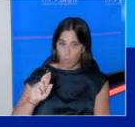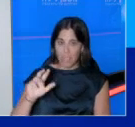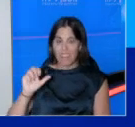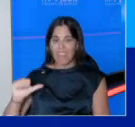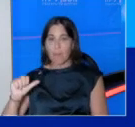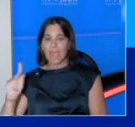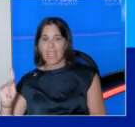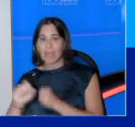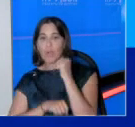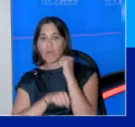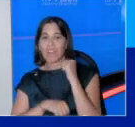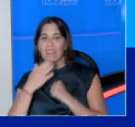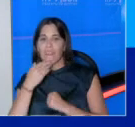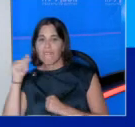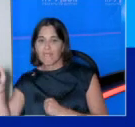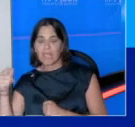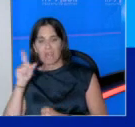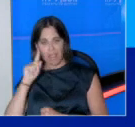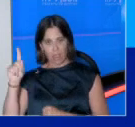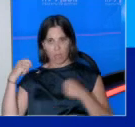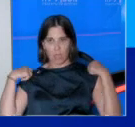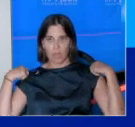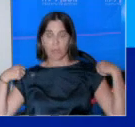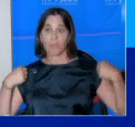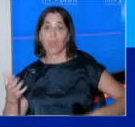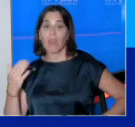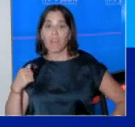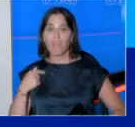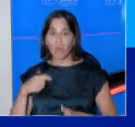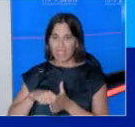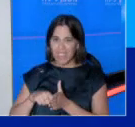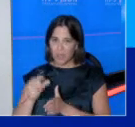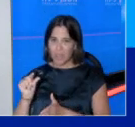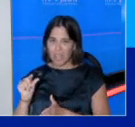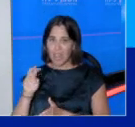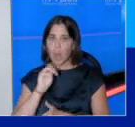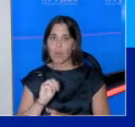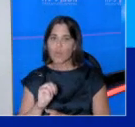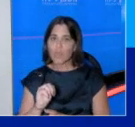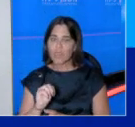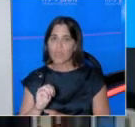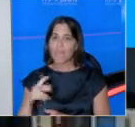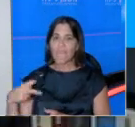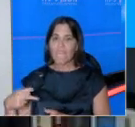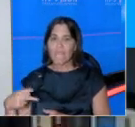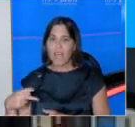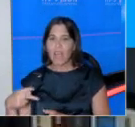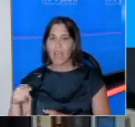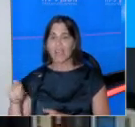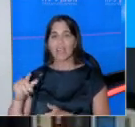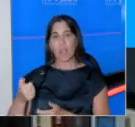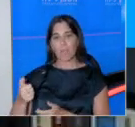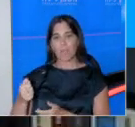קריספל מהאוניברסיטה העברית, אבל אתה יודע... רגע, עוד איזשהו תיקון קטן, מוסטפה, פאדי מוסטפה מערוץ